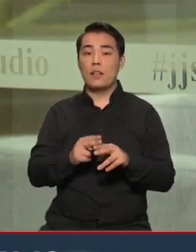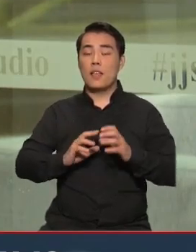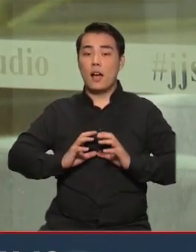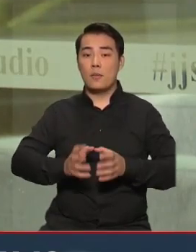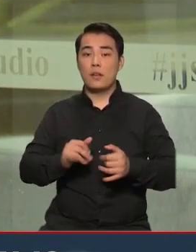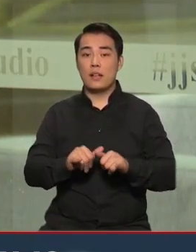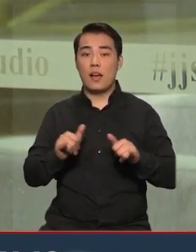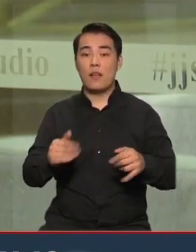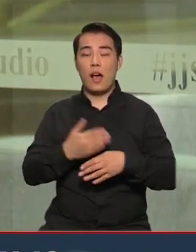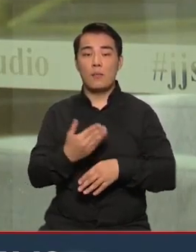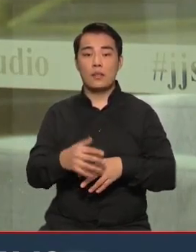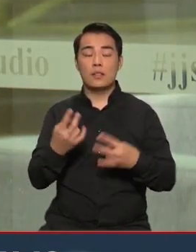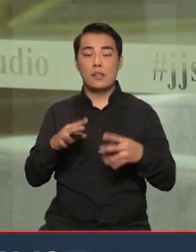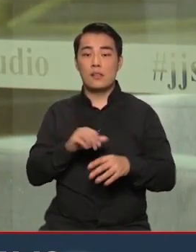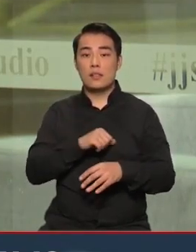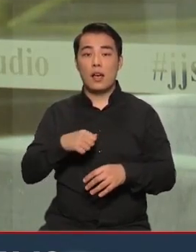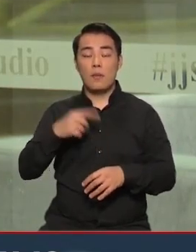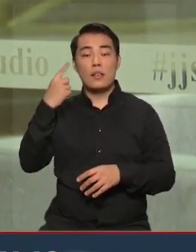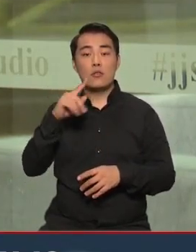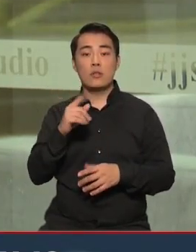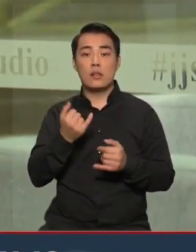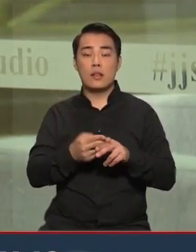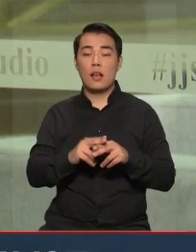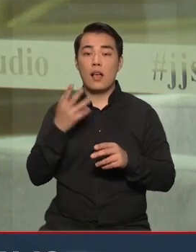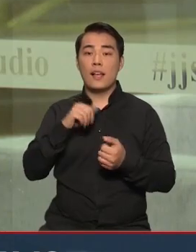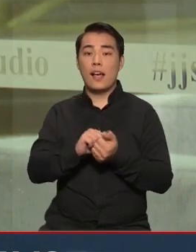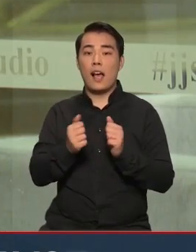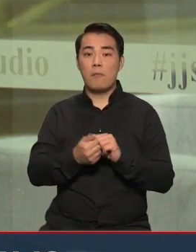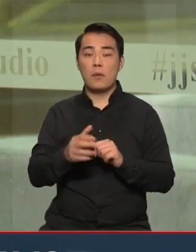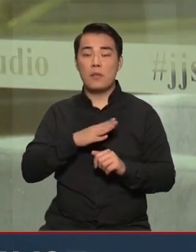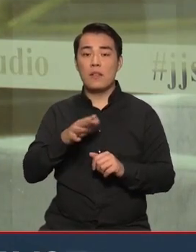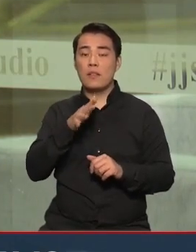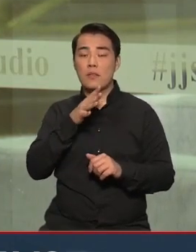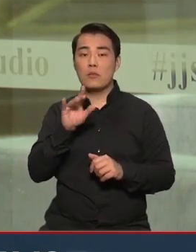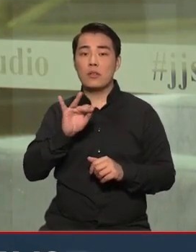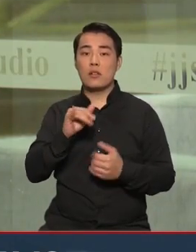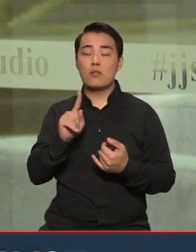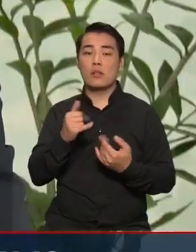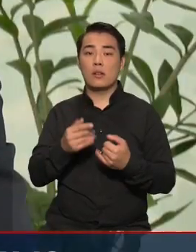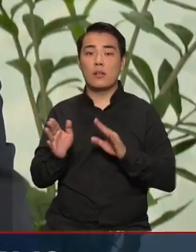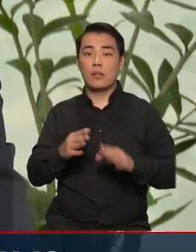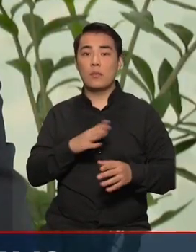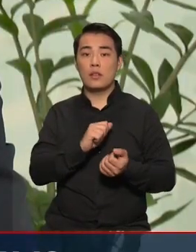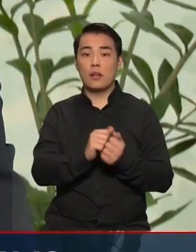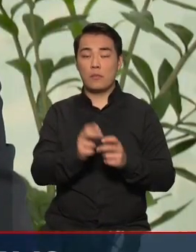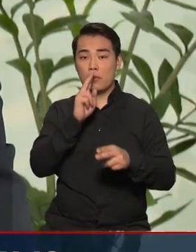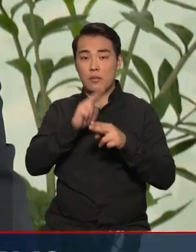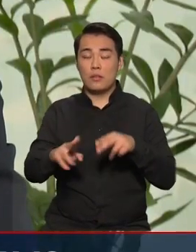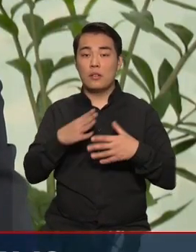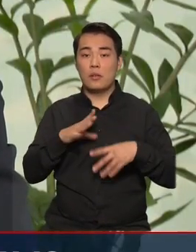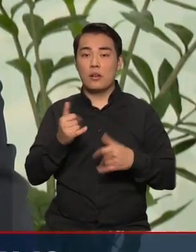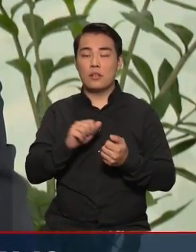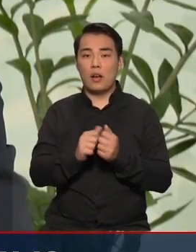біз қалмауымыз керек қой. Баяғы мысалы өзің білесің мысалы тас дәуірі болды, қола дәуірі болды. Тас дәуірі не үшін кеттік? Тас жоғалып кеткен жоқ қой, тас далада толып